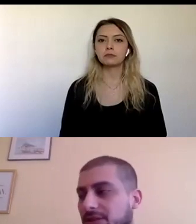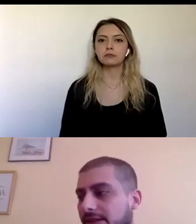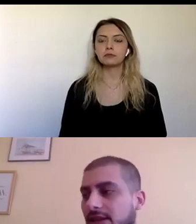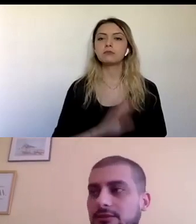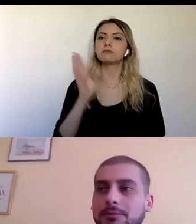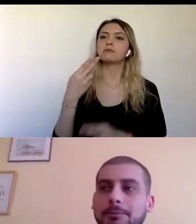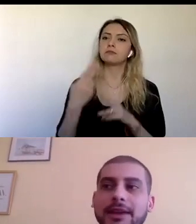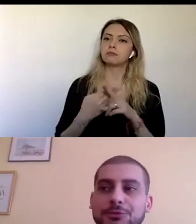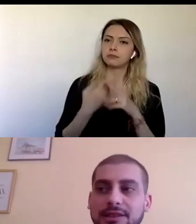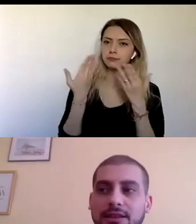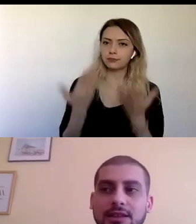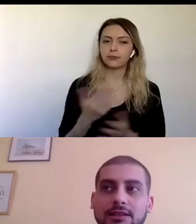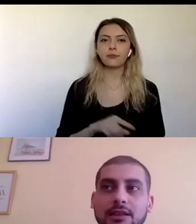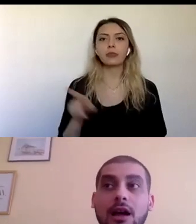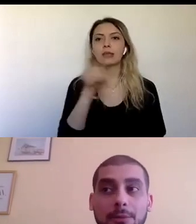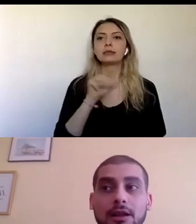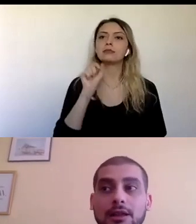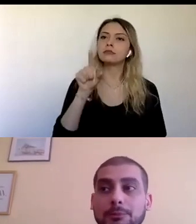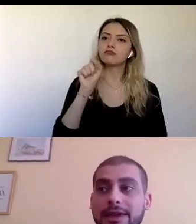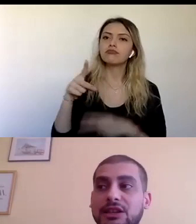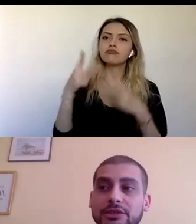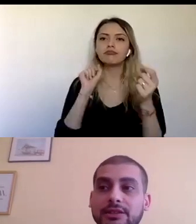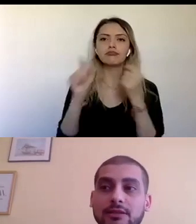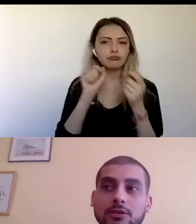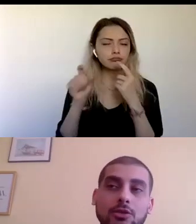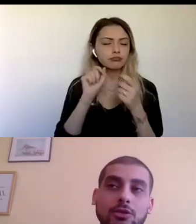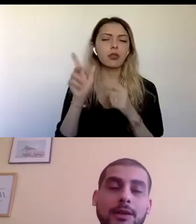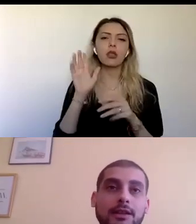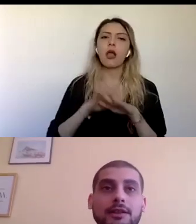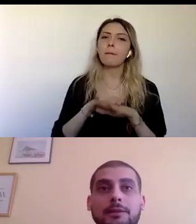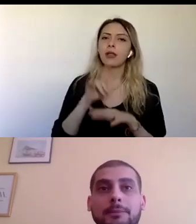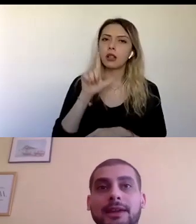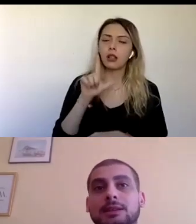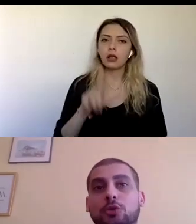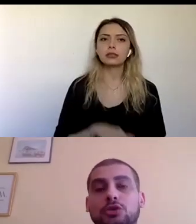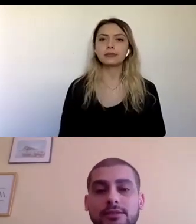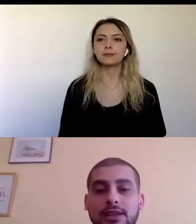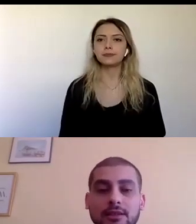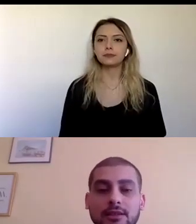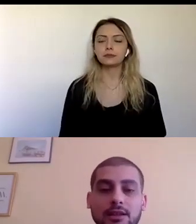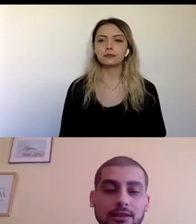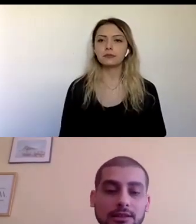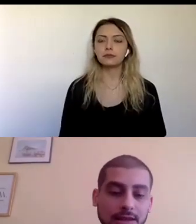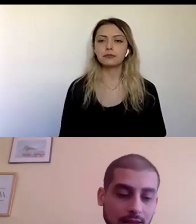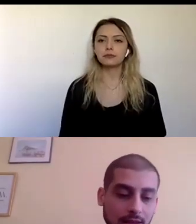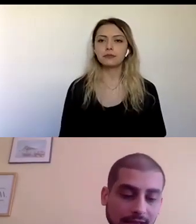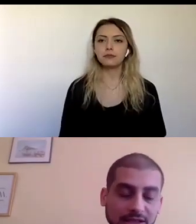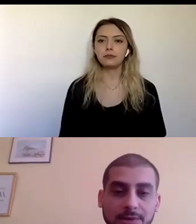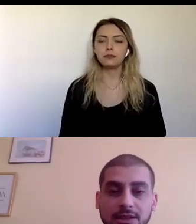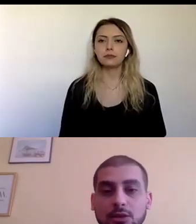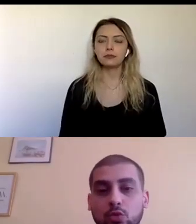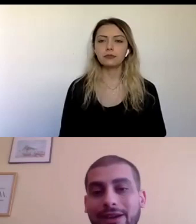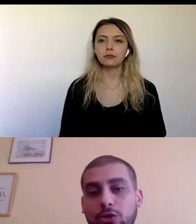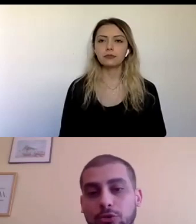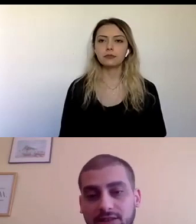mesajlaşmanız gereken, mailleşmeniz gereken ama mailleşirken, o mail alıp gönderirken ki